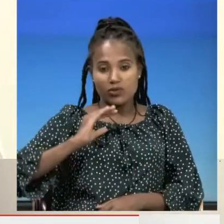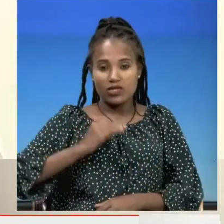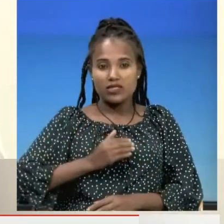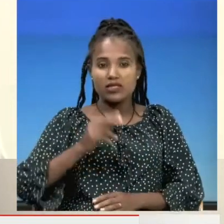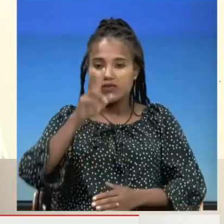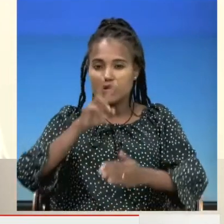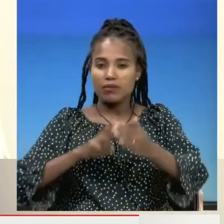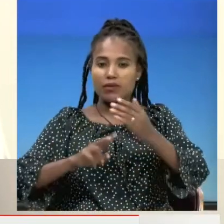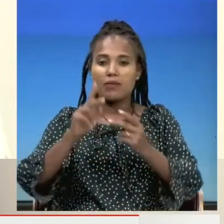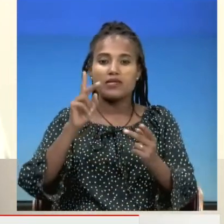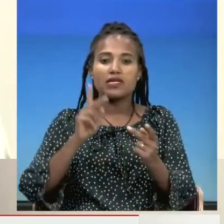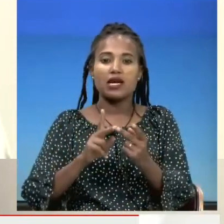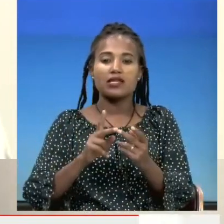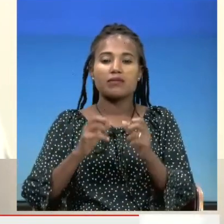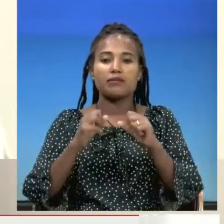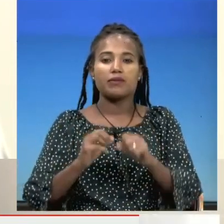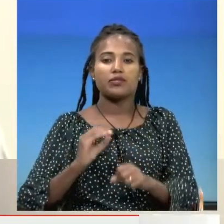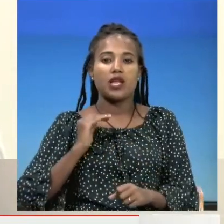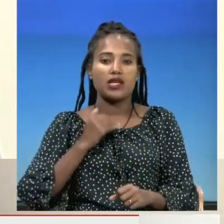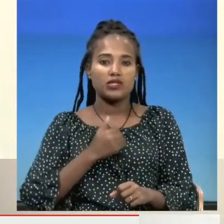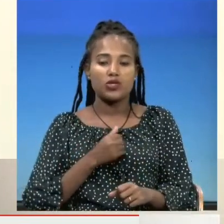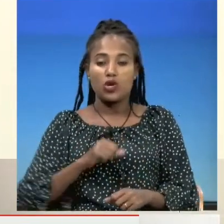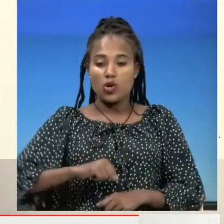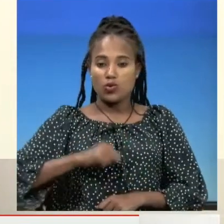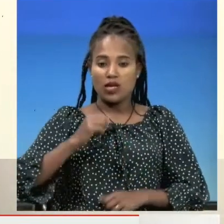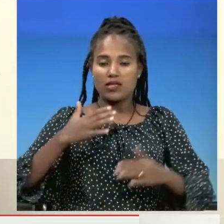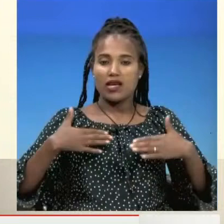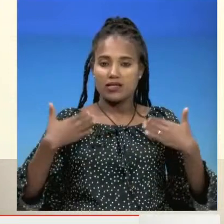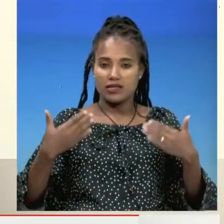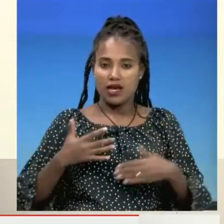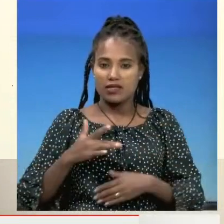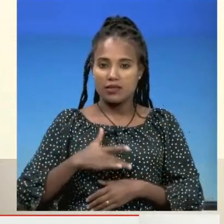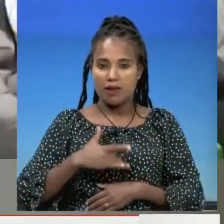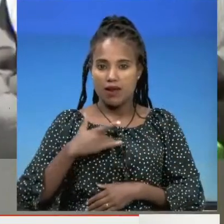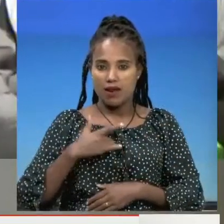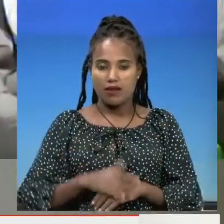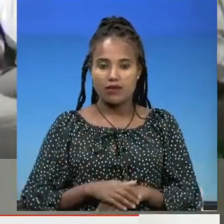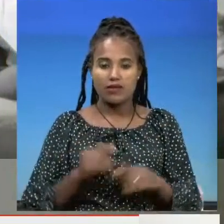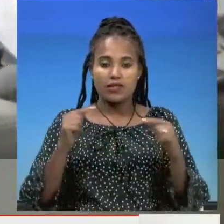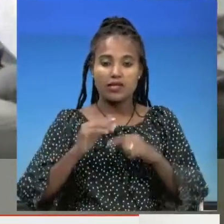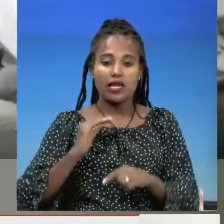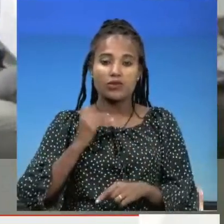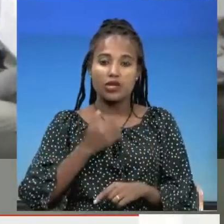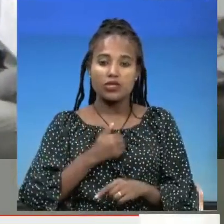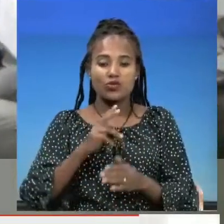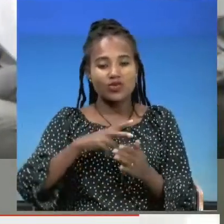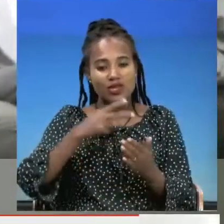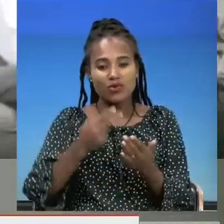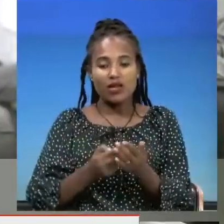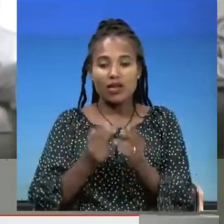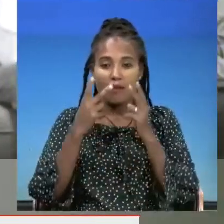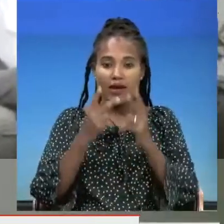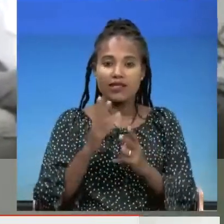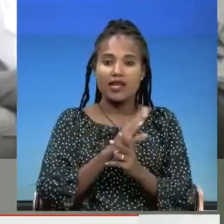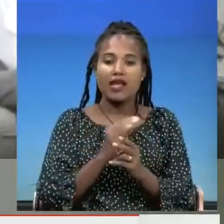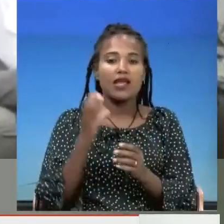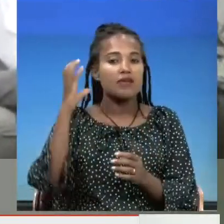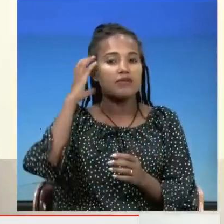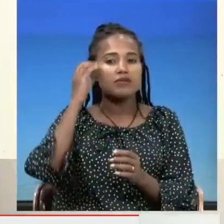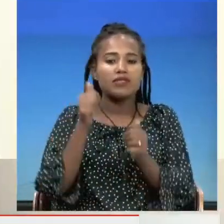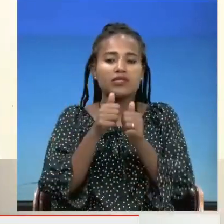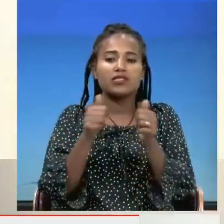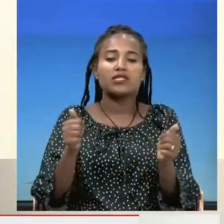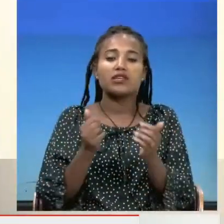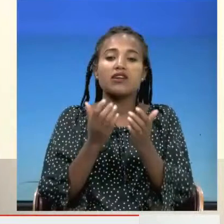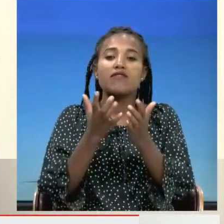ህልም ለማሳካት በመቻላችን ኩራትና ደስታ ይሰማናል። ጠላቶቻችን ውድቀቷን ለማየትና ለመስማት እጅግ